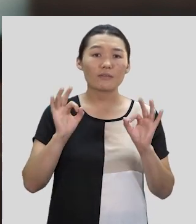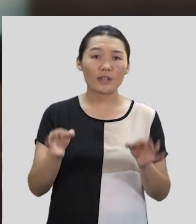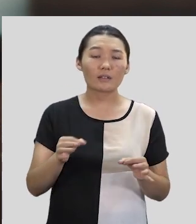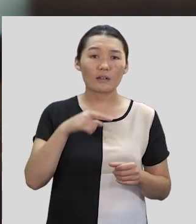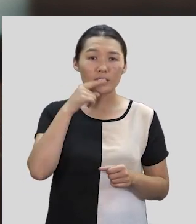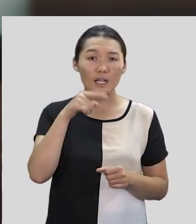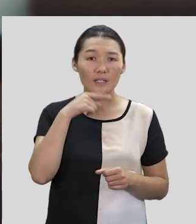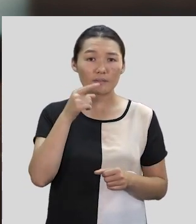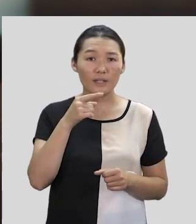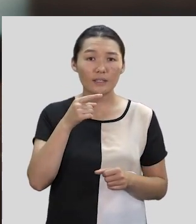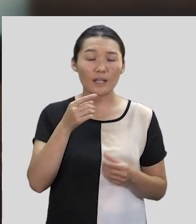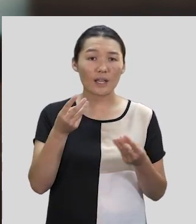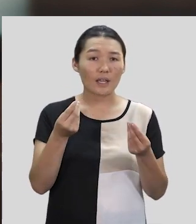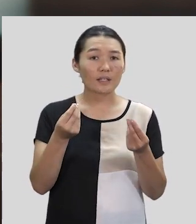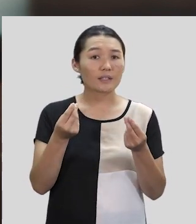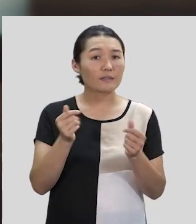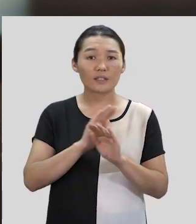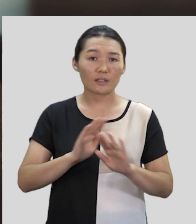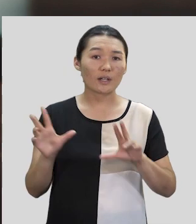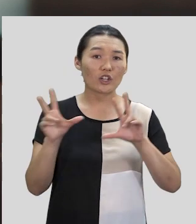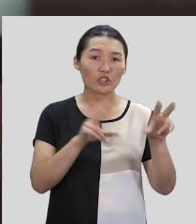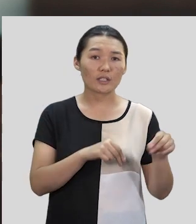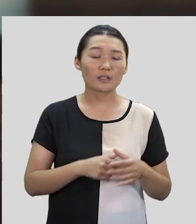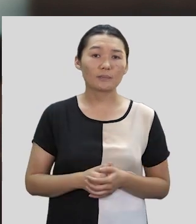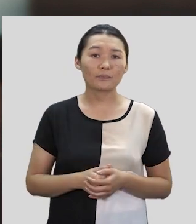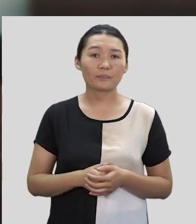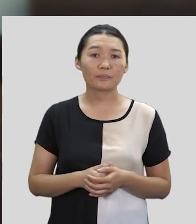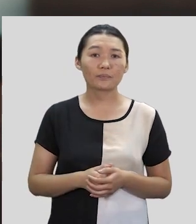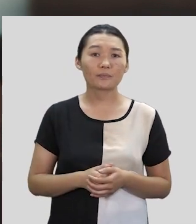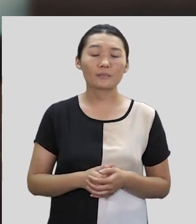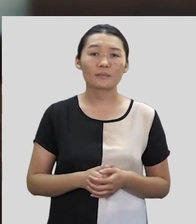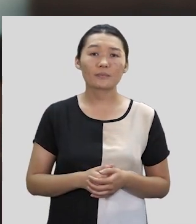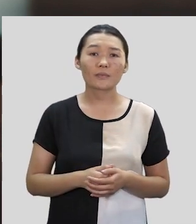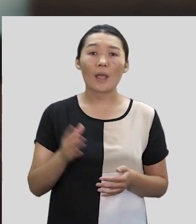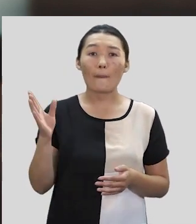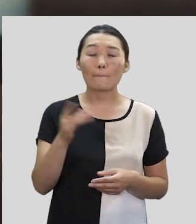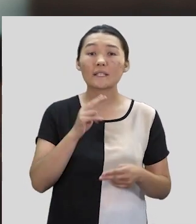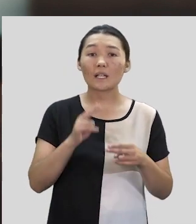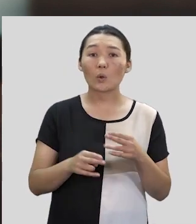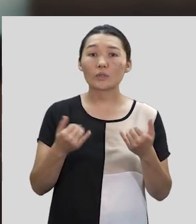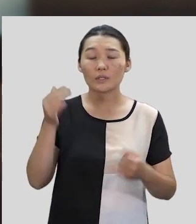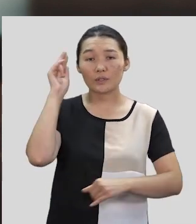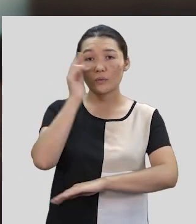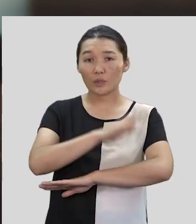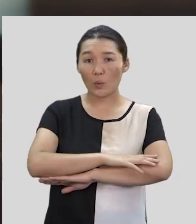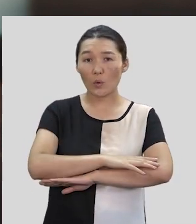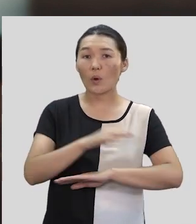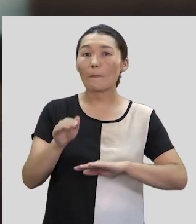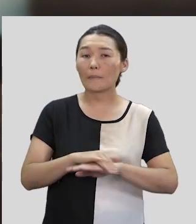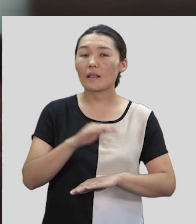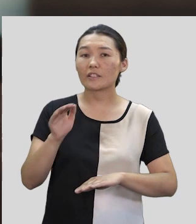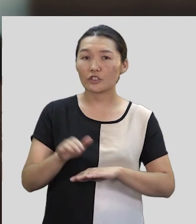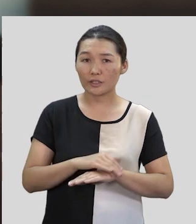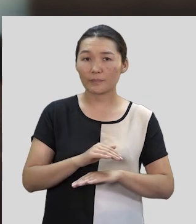не в деньгах счастье ну что ж мы закончили сегодня урок молодцы